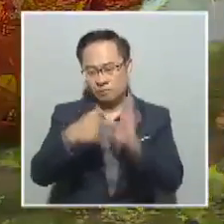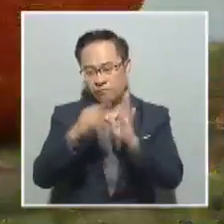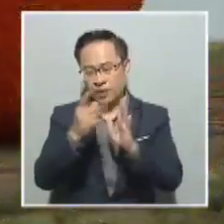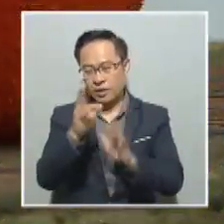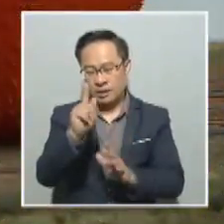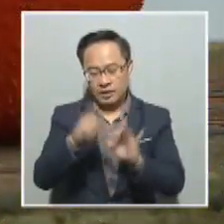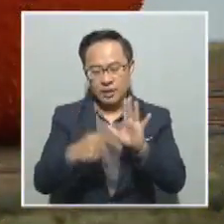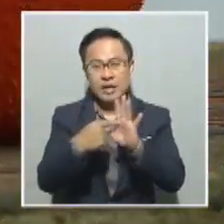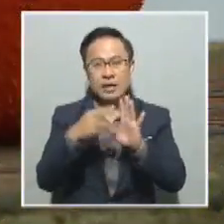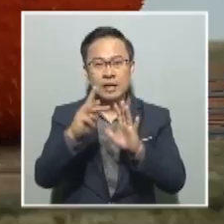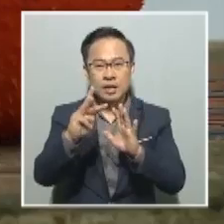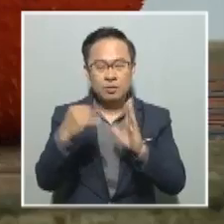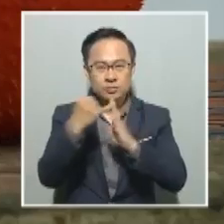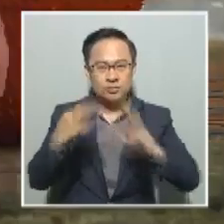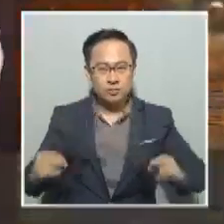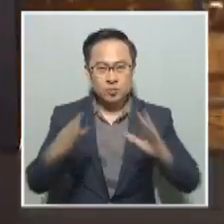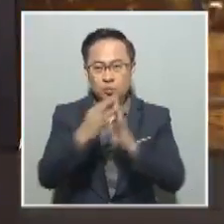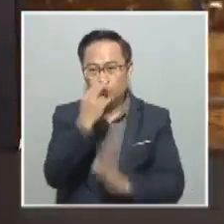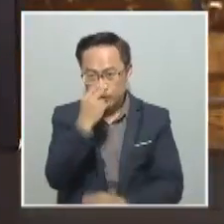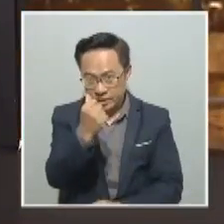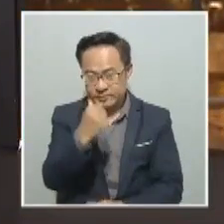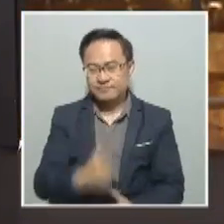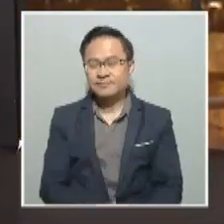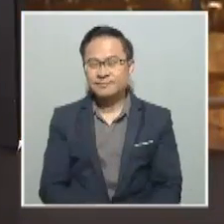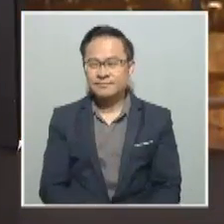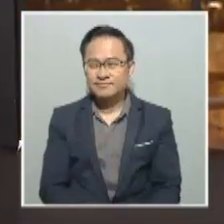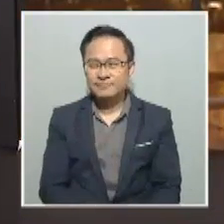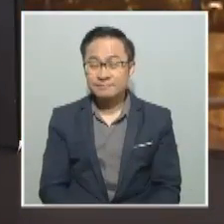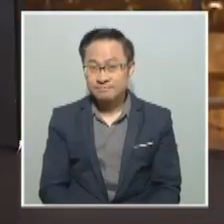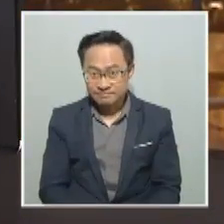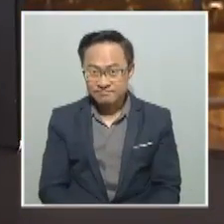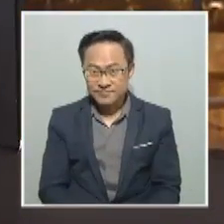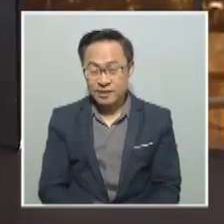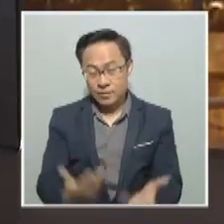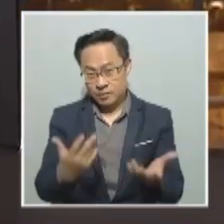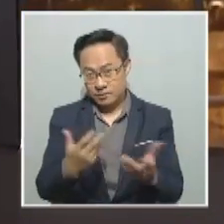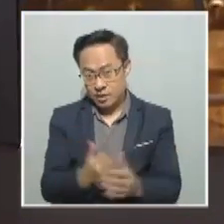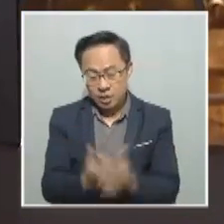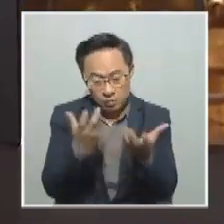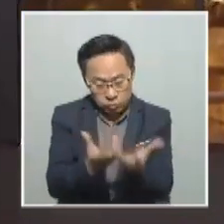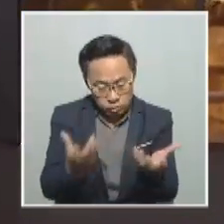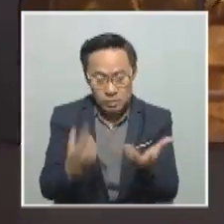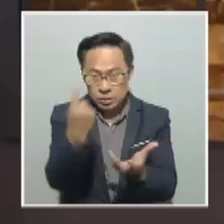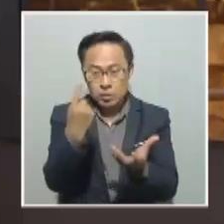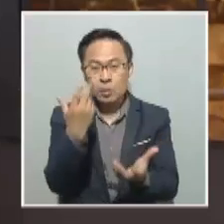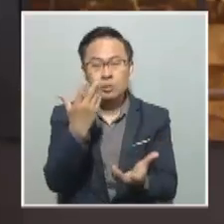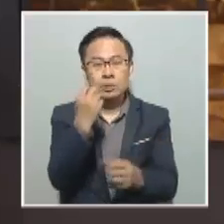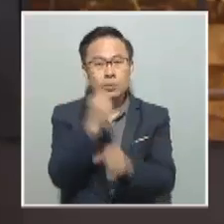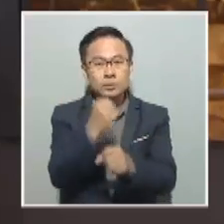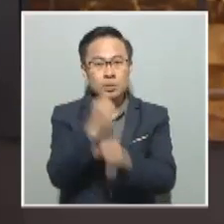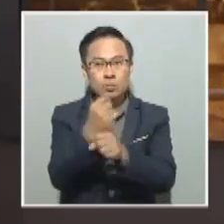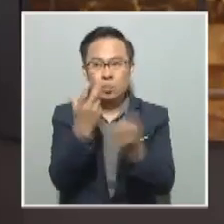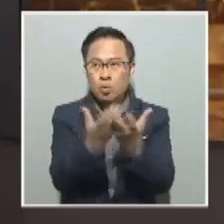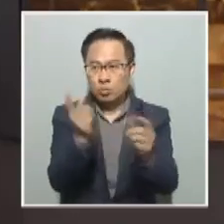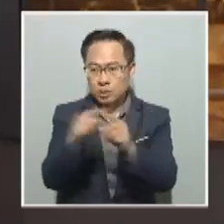ฐมนะจ๊ะ ครับผม ฝากด้วยฝากด้วย เป็นไงฮะเนี่ยแค่เรียกว่าผลิตภัณฑ์อย่างเดียวก็สามารถแปรรูปออก